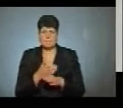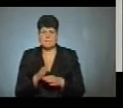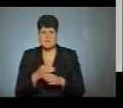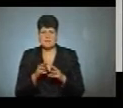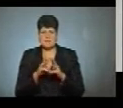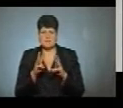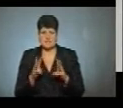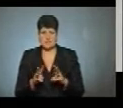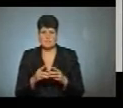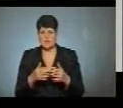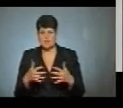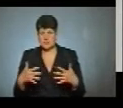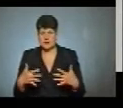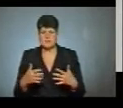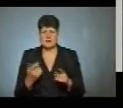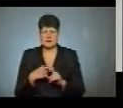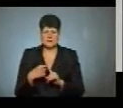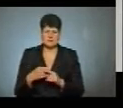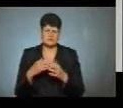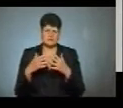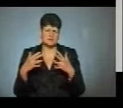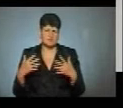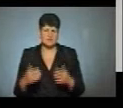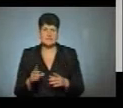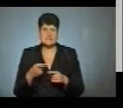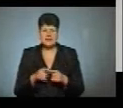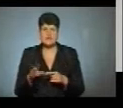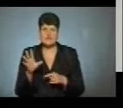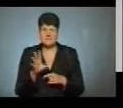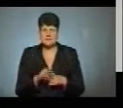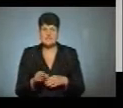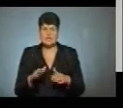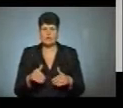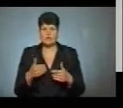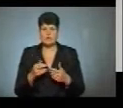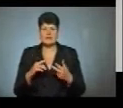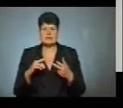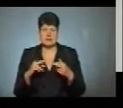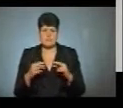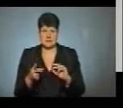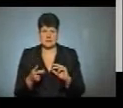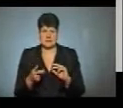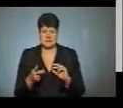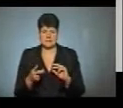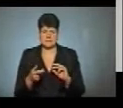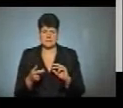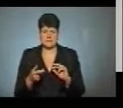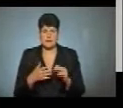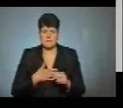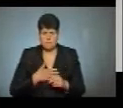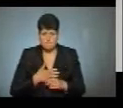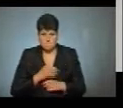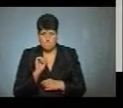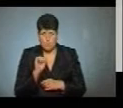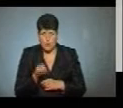речами, які є у храмі, іконами, хрестами, іншими речами. Отже, все це єпископ рекомендував заміняти метанією, поклоном